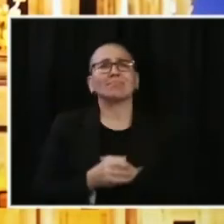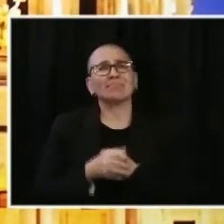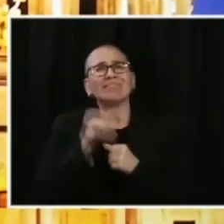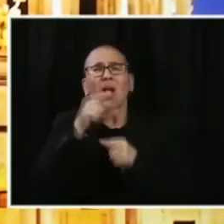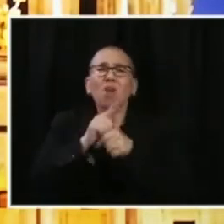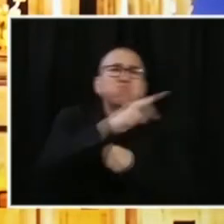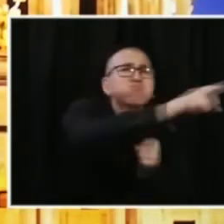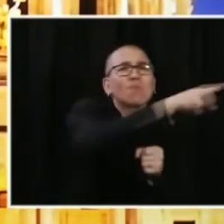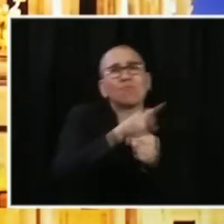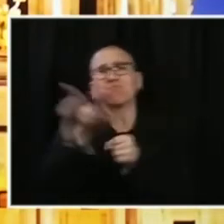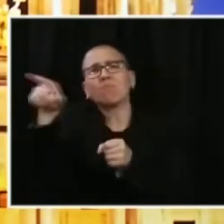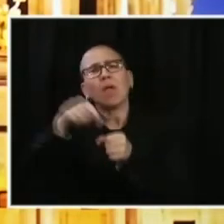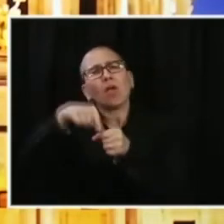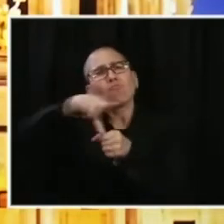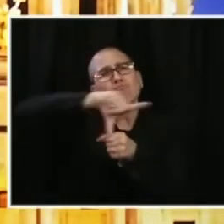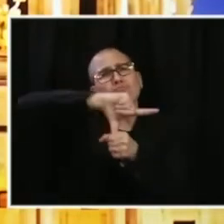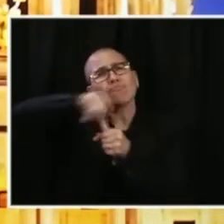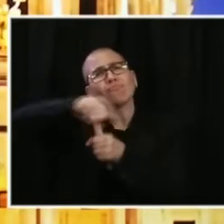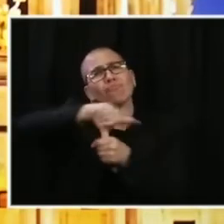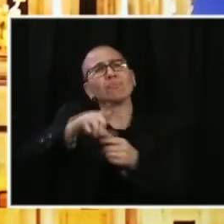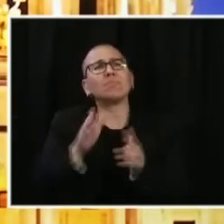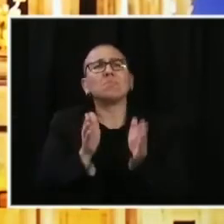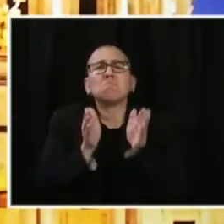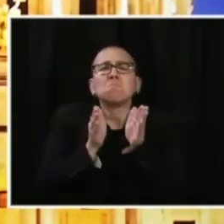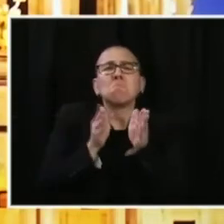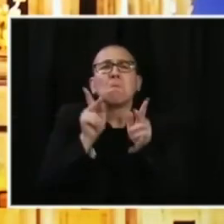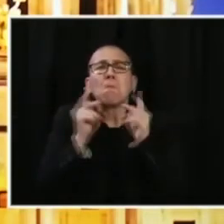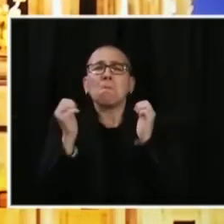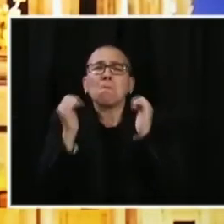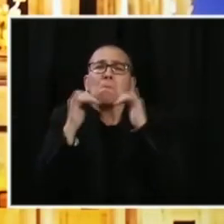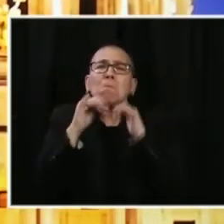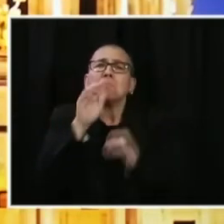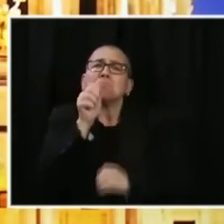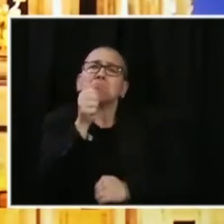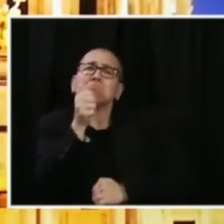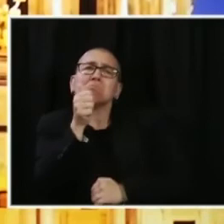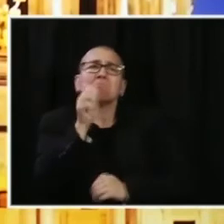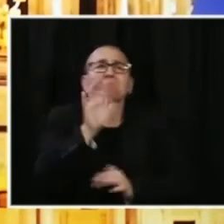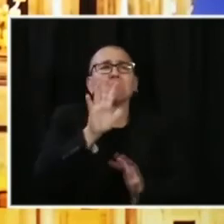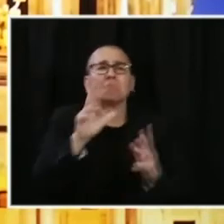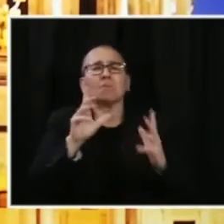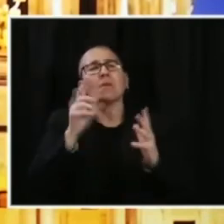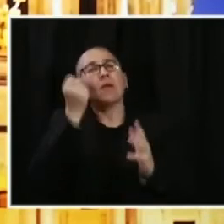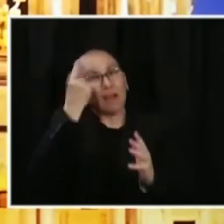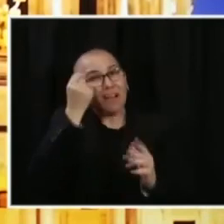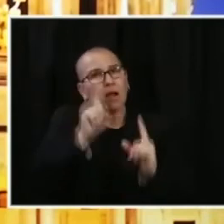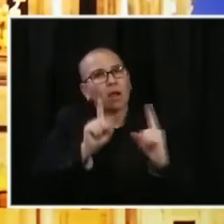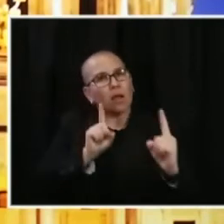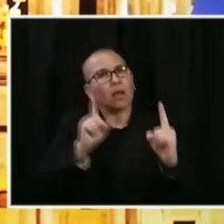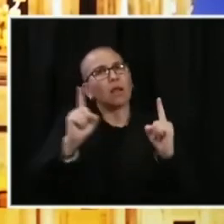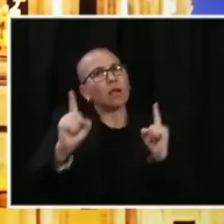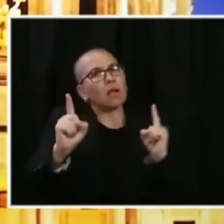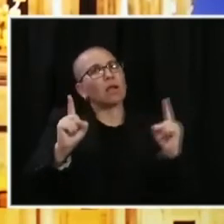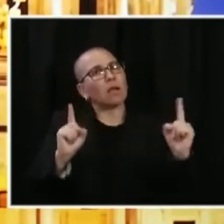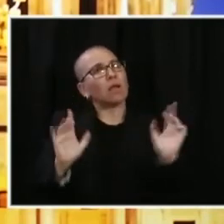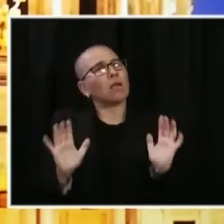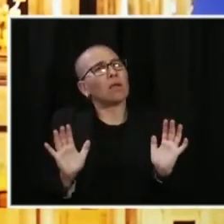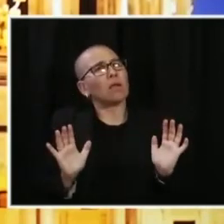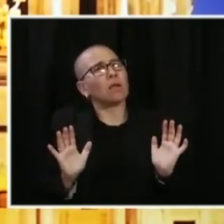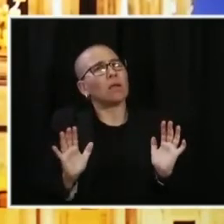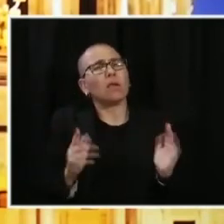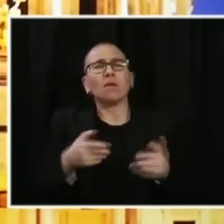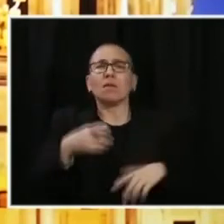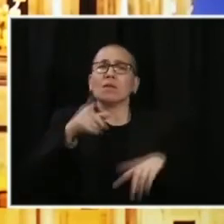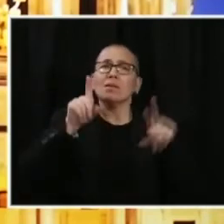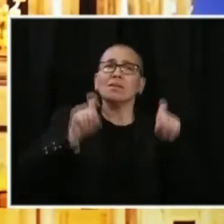hồn mô, khẩn nhau, thổ nên mô tàu. Nhớ thế nên tốt cả nhớ kê là nhớ cả cho cha cổ lên nên. Ở nhà nó xin chú lý